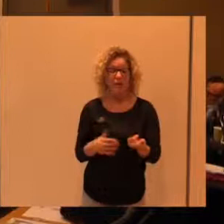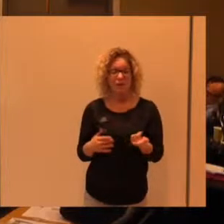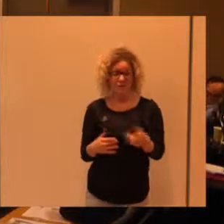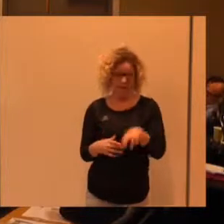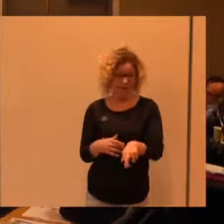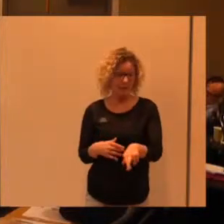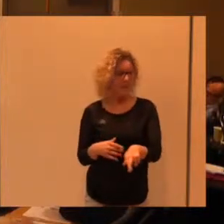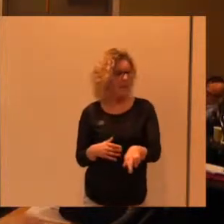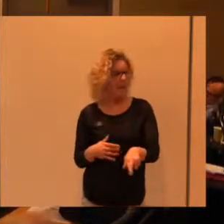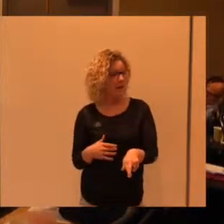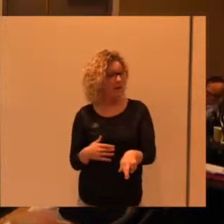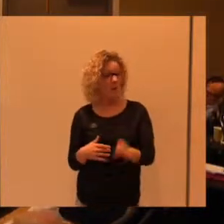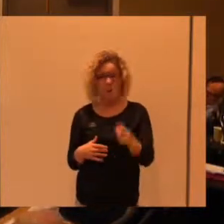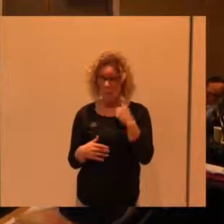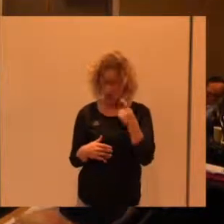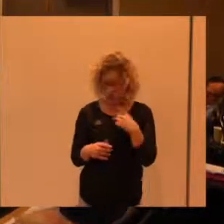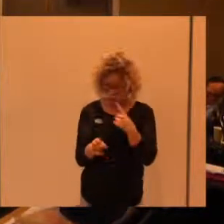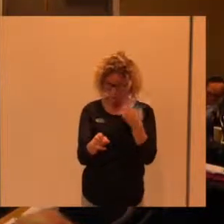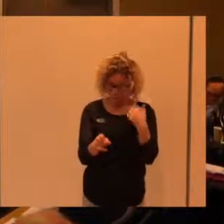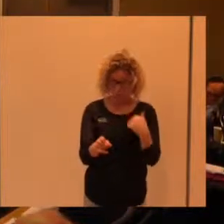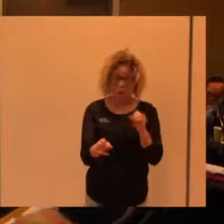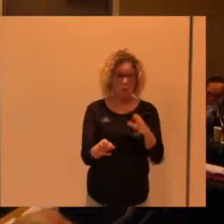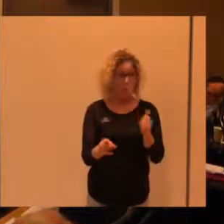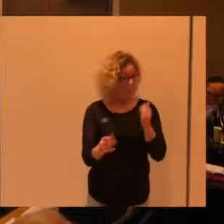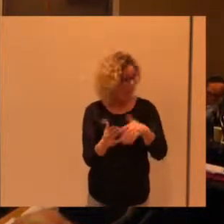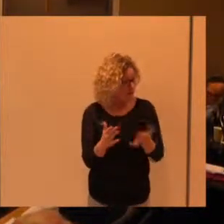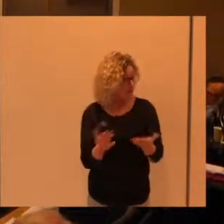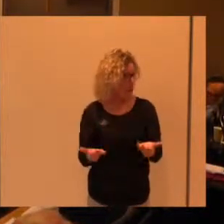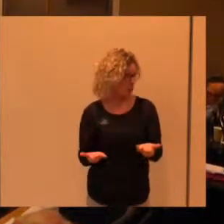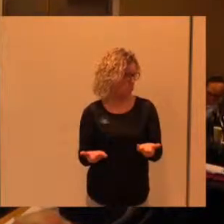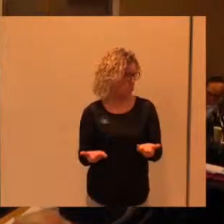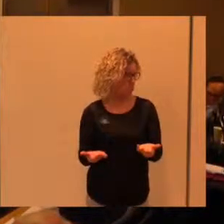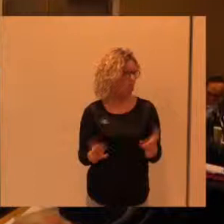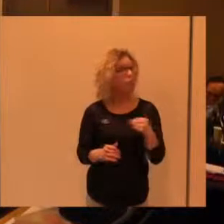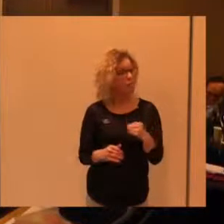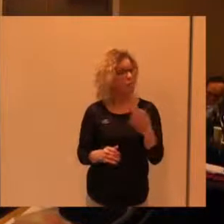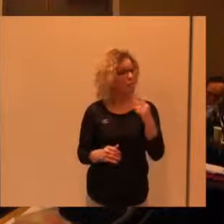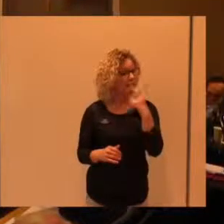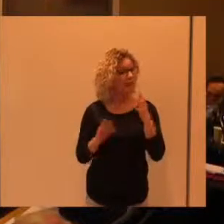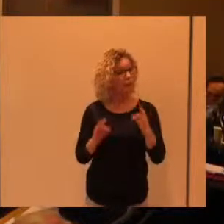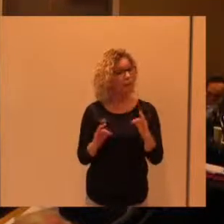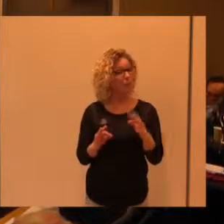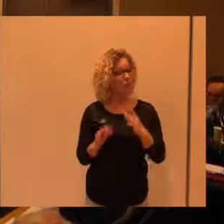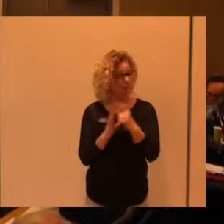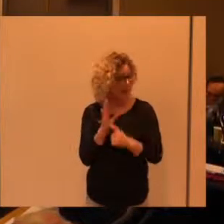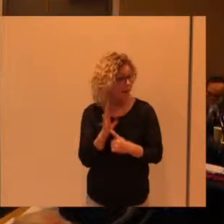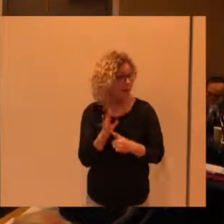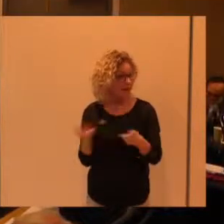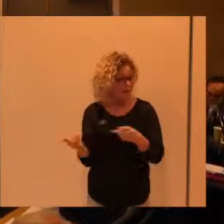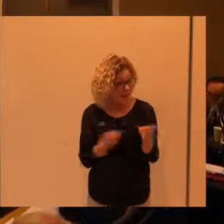här när man inte hör, när det behövs teckenspråk. Då kan vi titta också på hur de här reglerna, den här